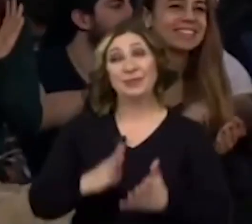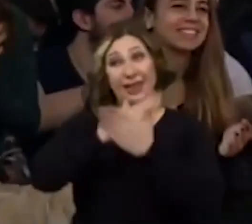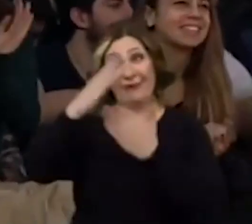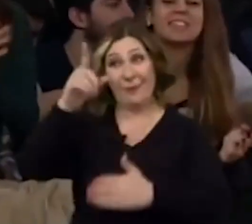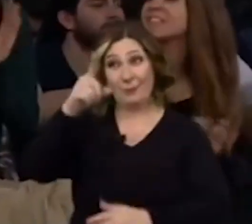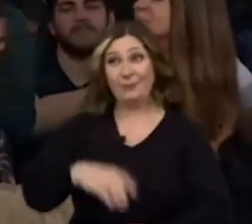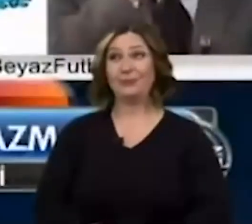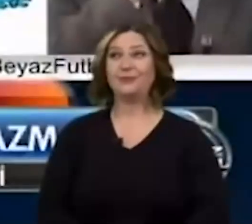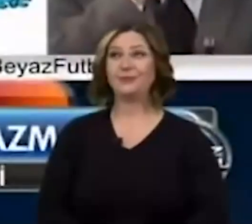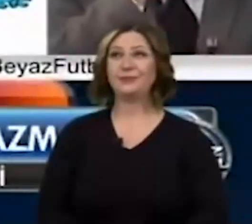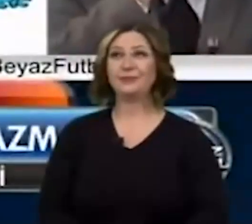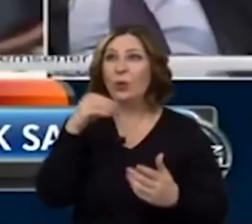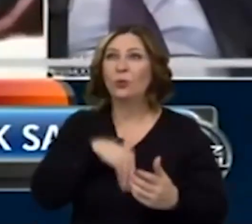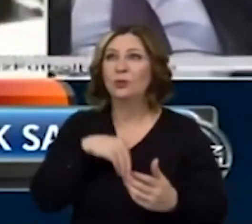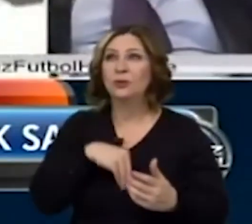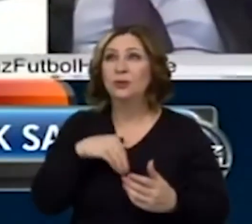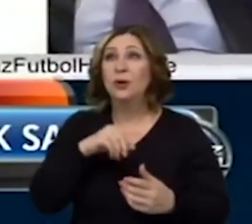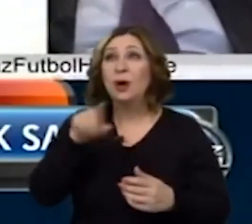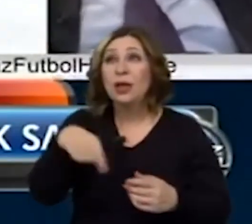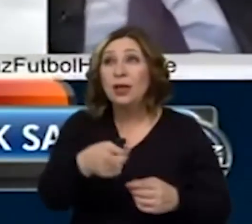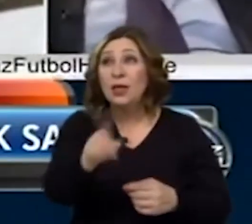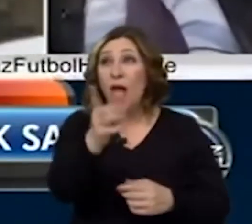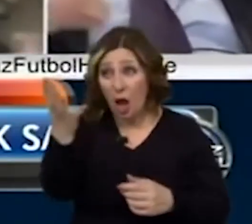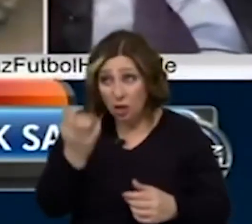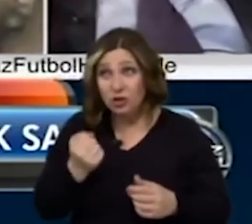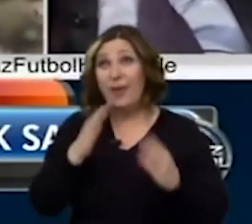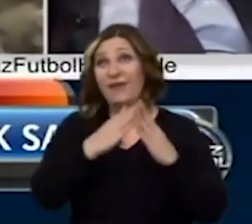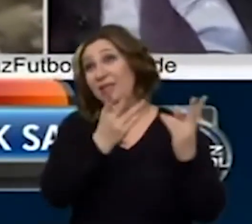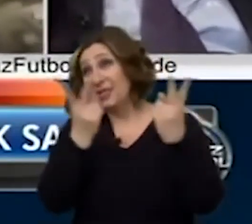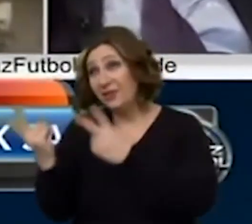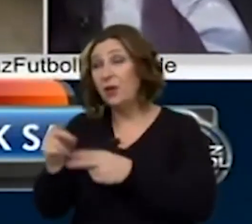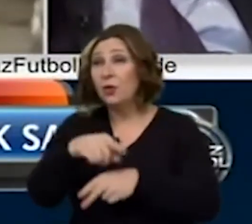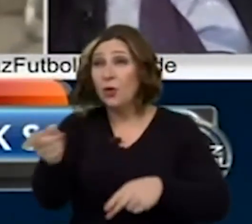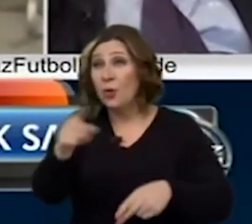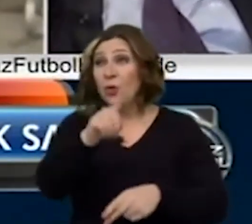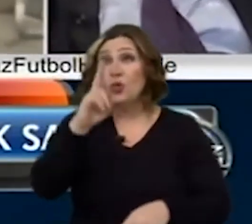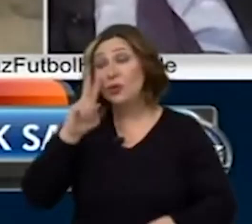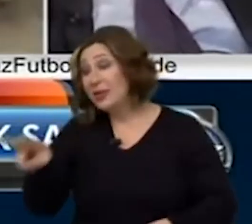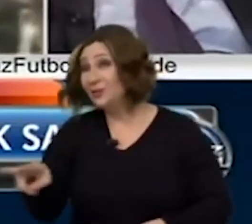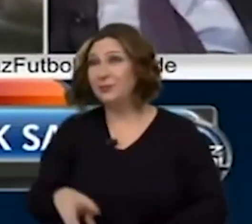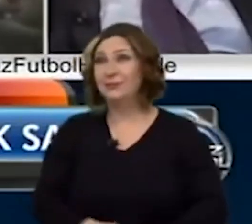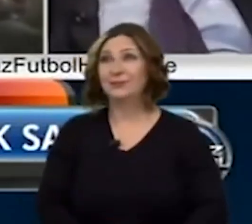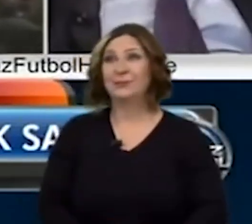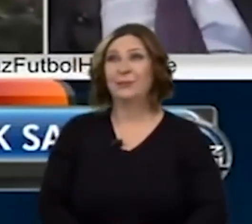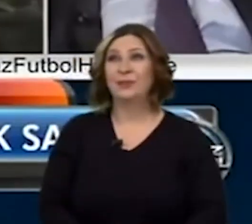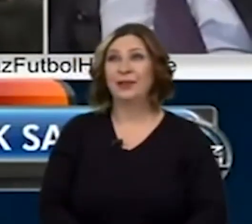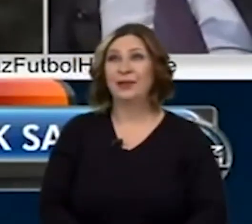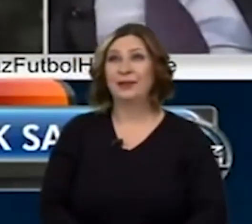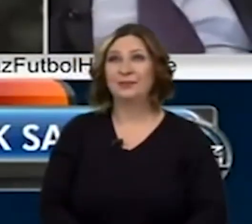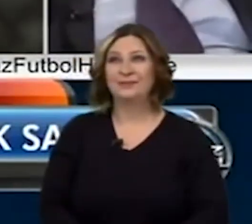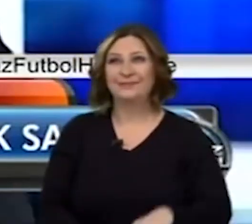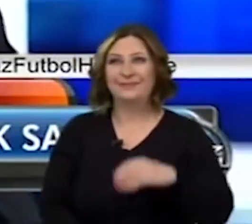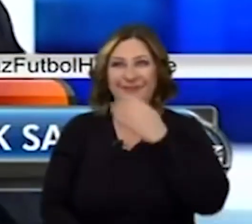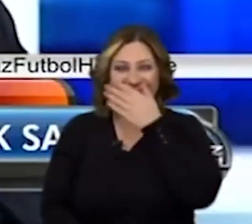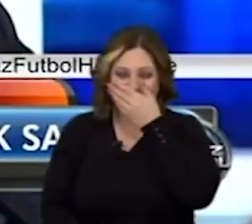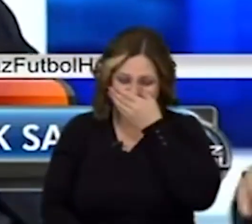Devam. Bir değişik çirkin bir herif. Alacak mısın? Hepinizi alacağım, eve davet edeceğim, hepinize kobranı, kobramı göstereceğim. Valla diyorum.